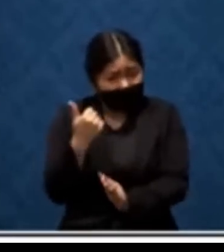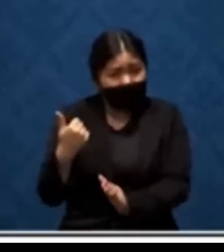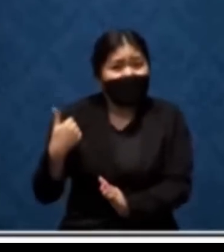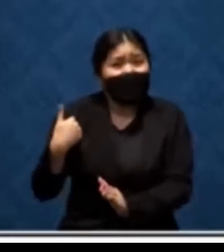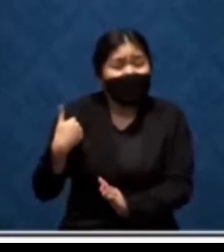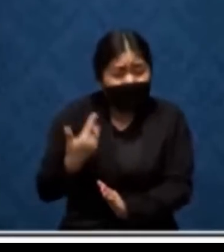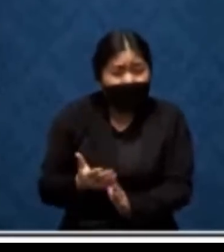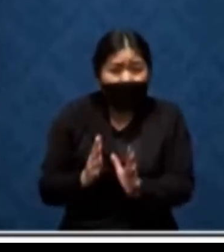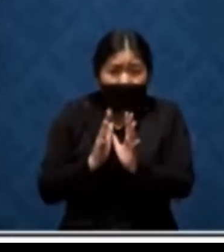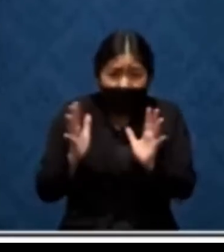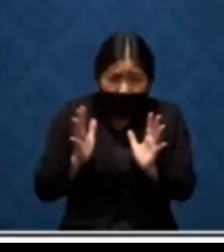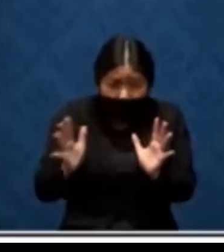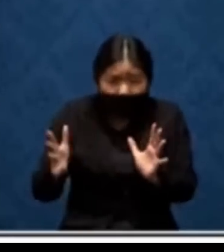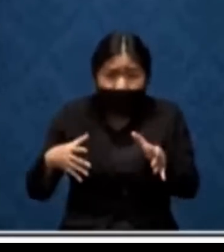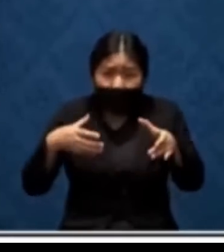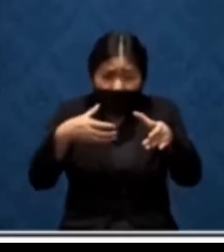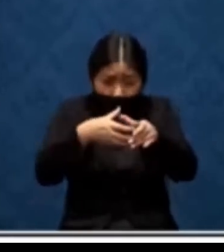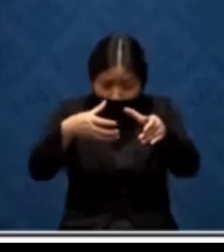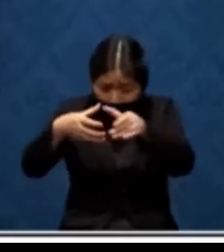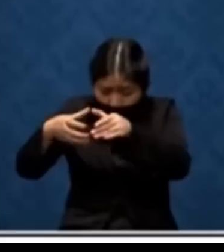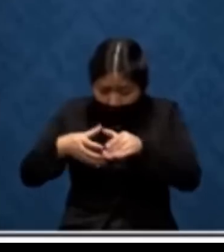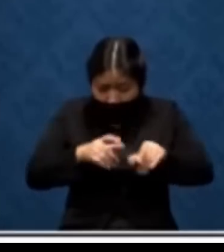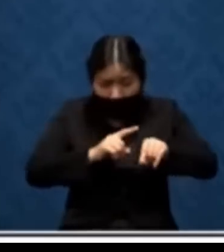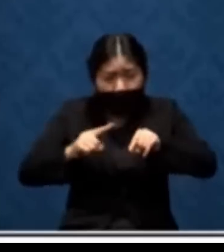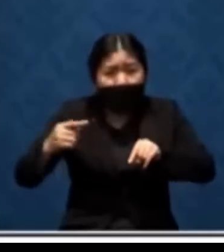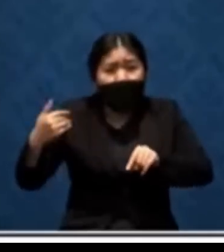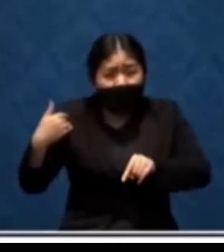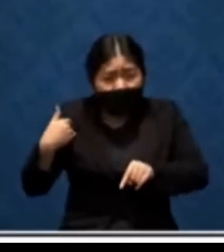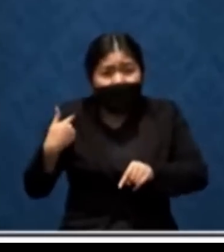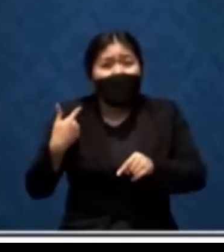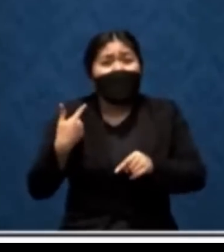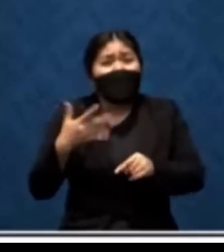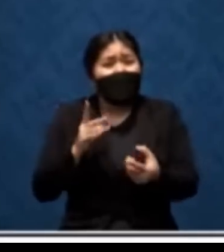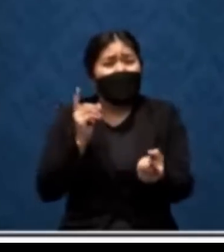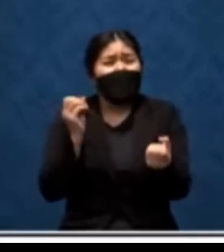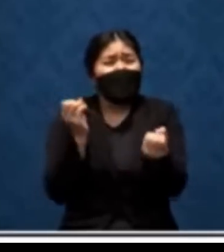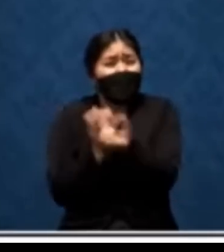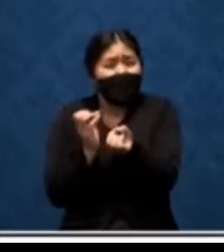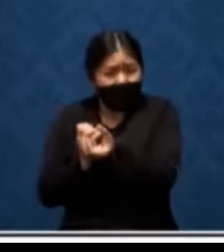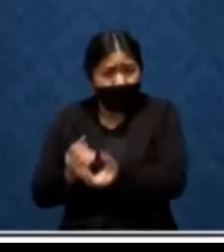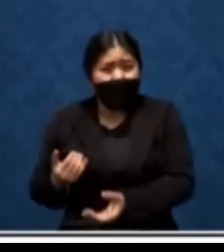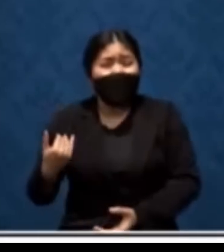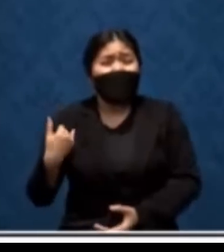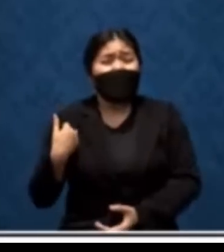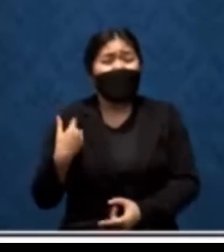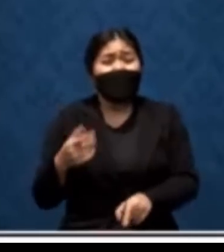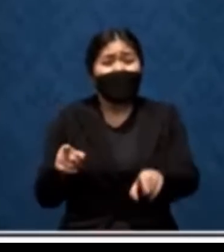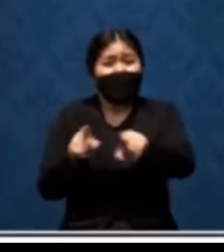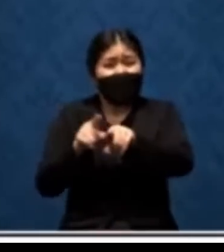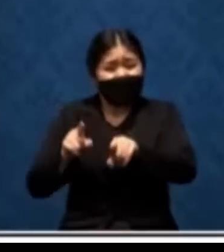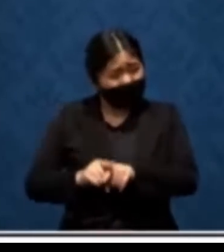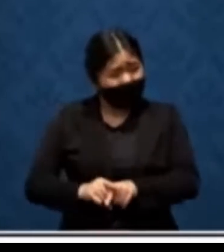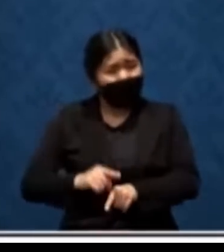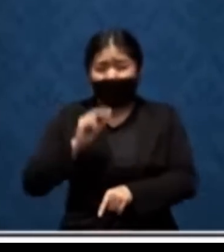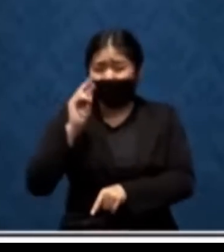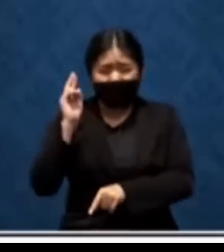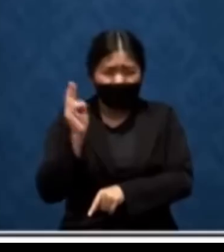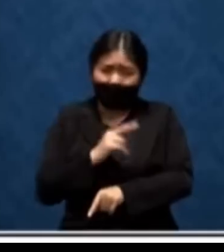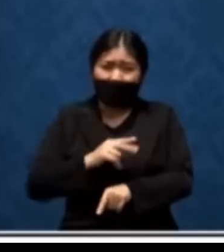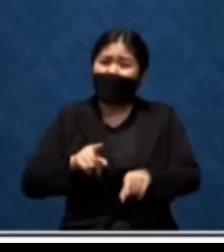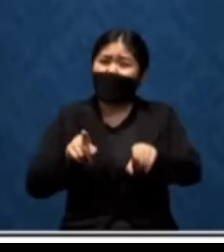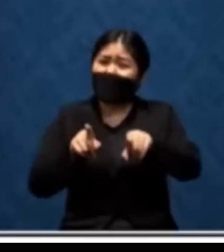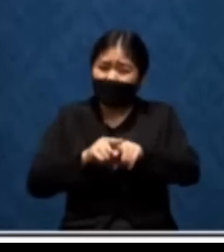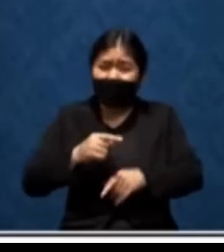มีอีกหลายคนหลายกลุ่มมากที่ประสบปัญหาที่ร้ายแรงเช่นดิ